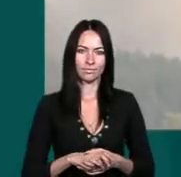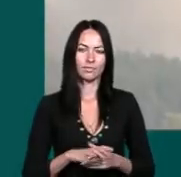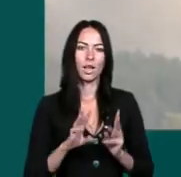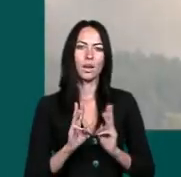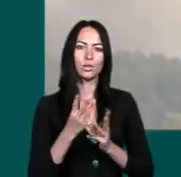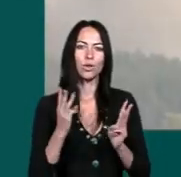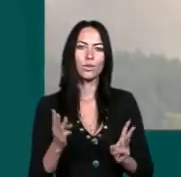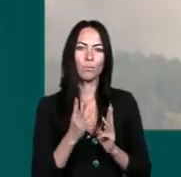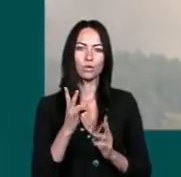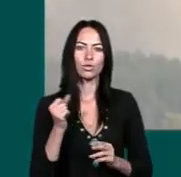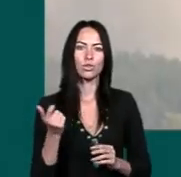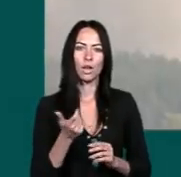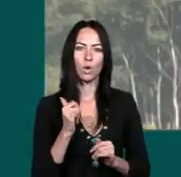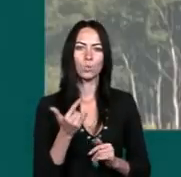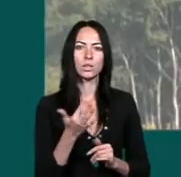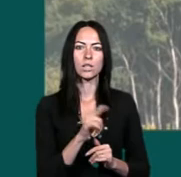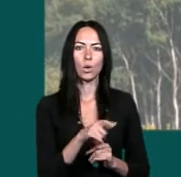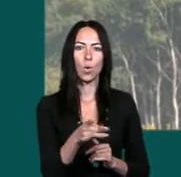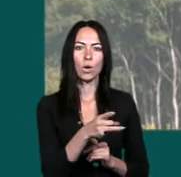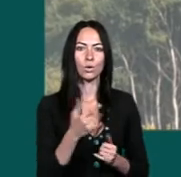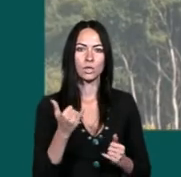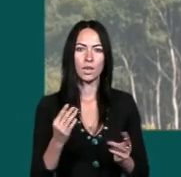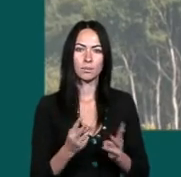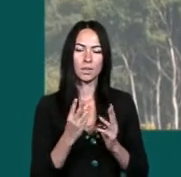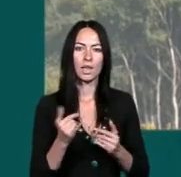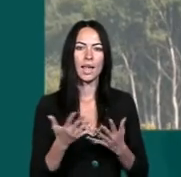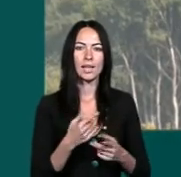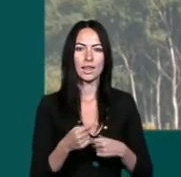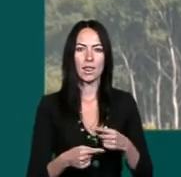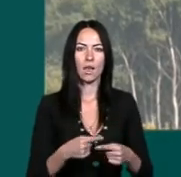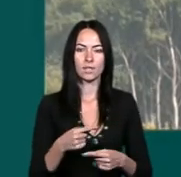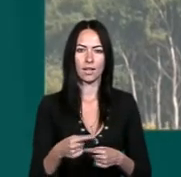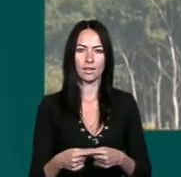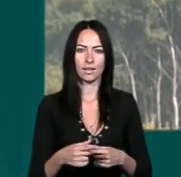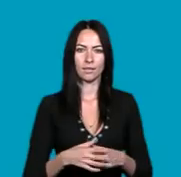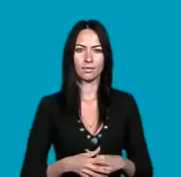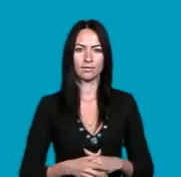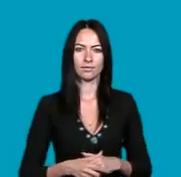Лісові пожежі на Харківщині у кількох районах палає зараз та які наслідки.